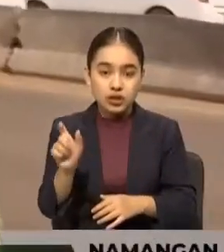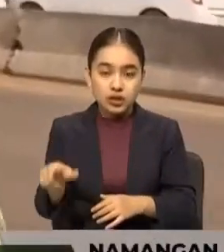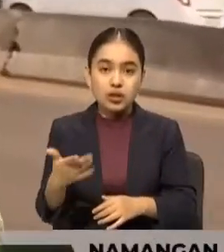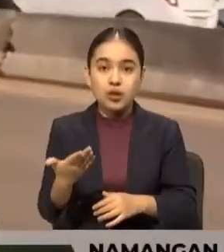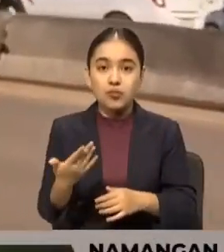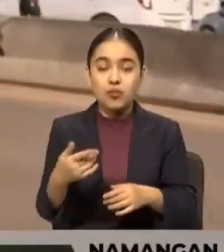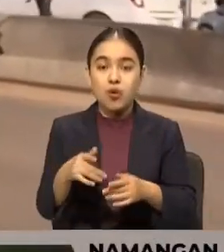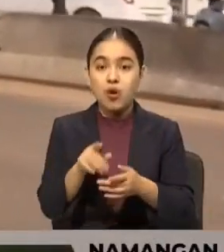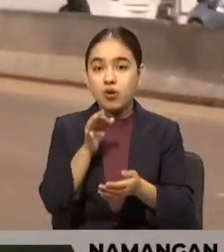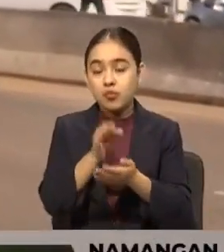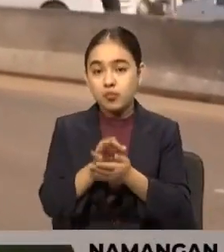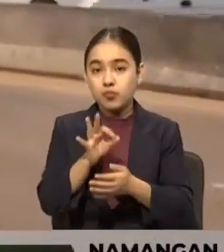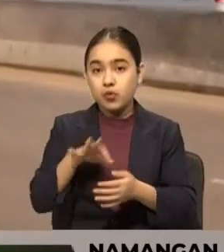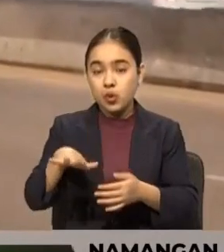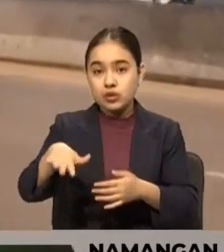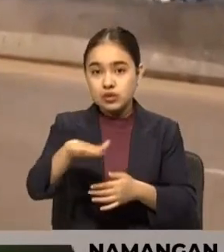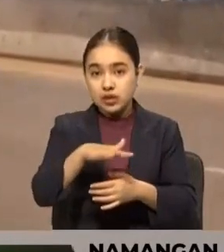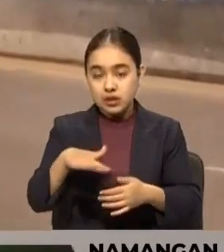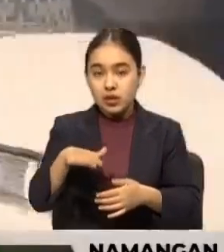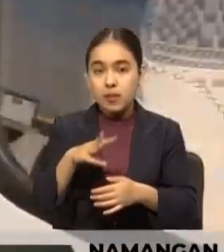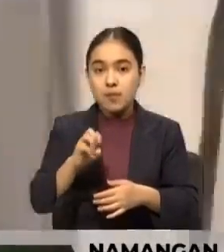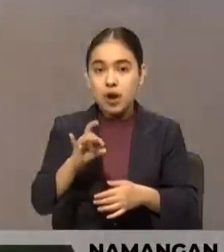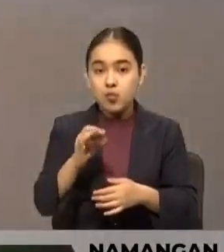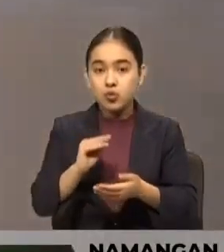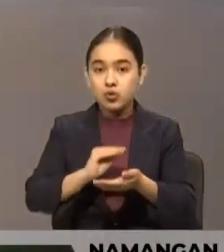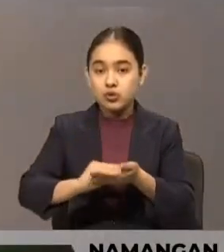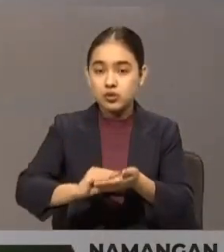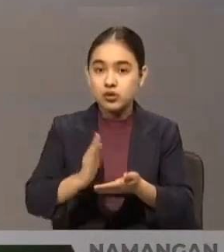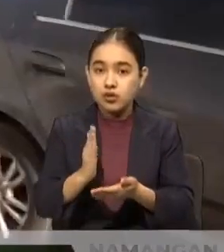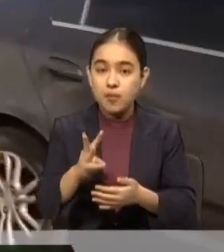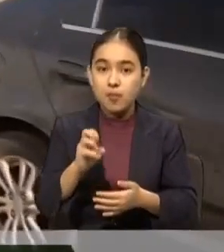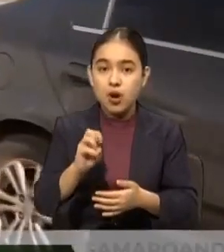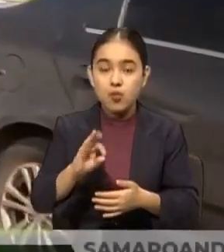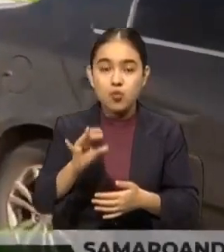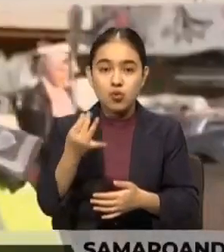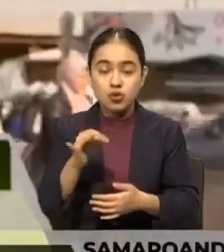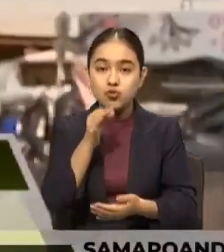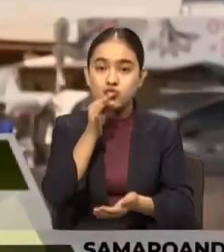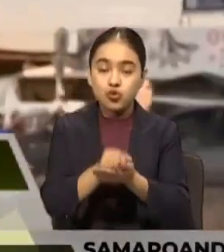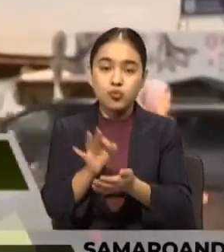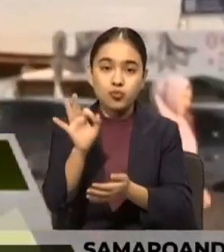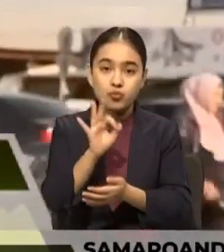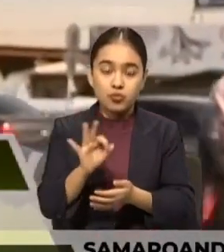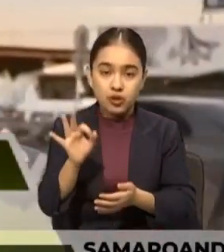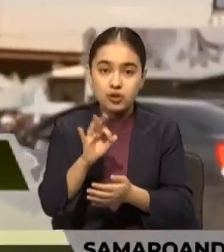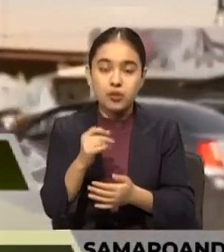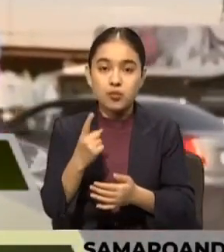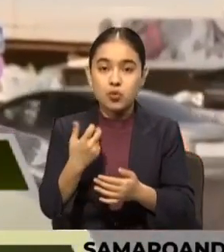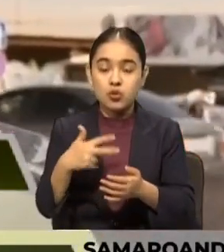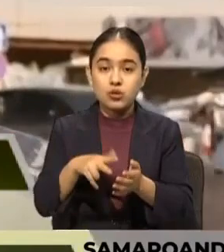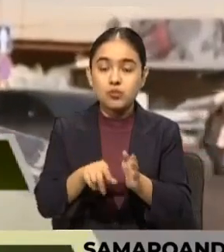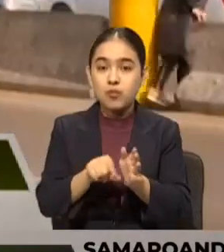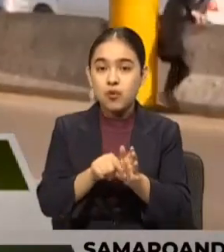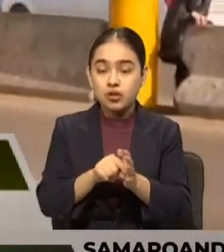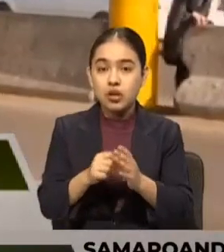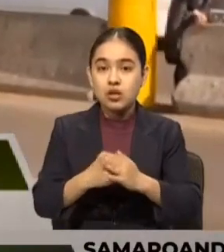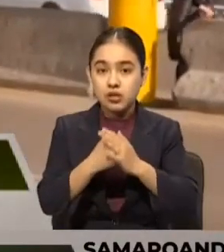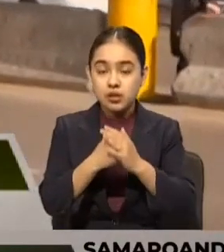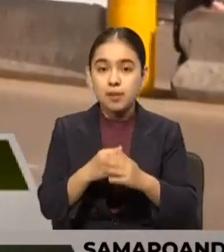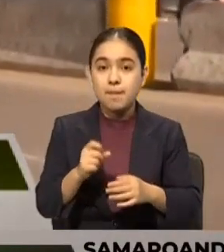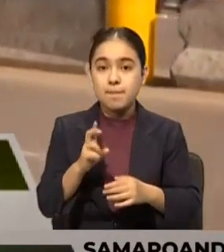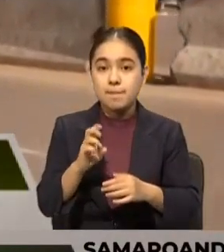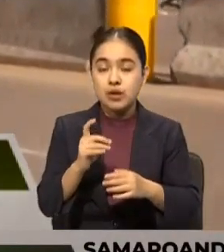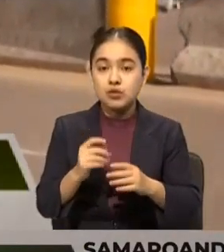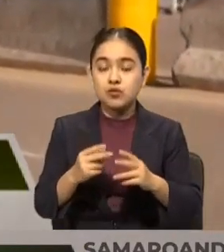nisbatan vakolatli doirasida xodimimiz tomonidan ma'muriy bayonnoma rasmiylashtiriladi. Ma'muriy javobgarlik to'g'risida kodeksning 138 moddasiga asosan bazaviy